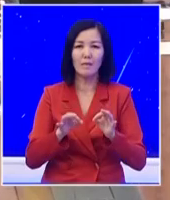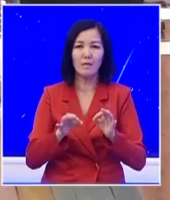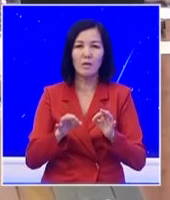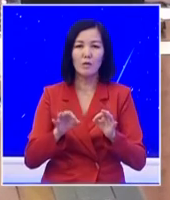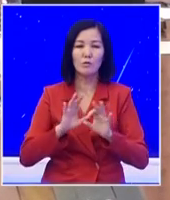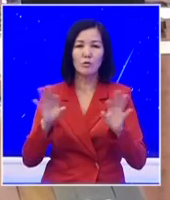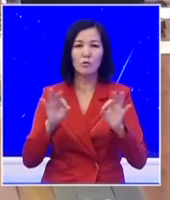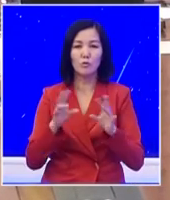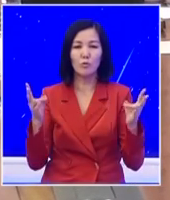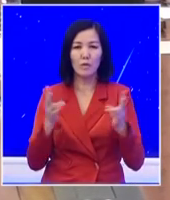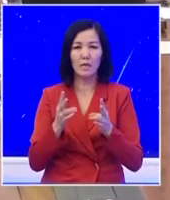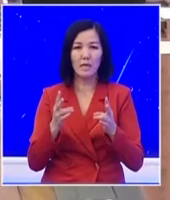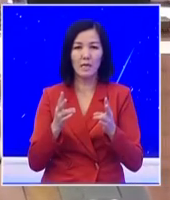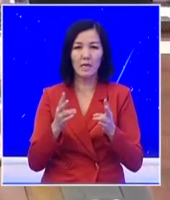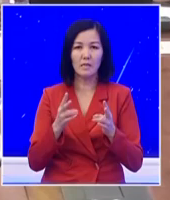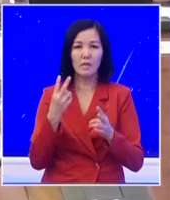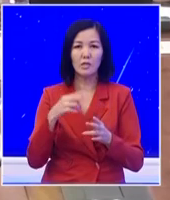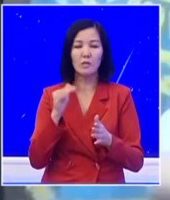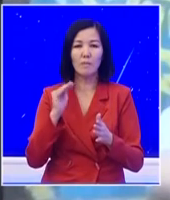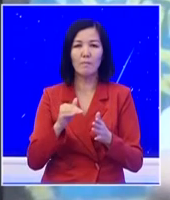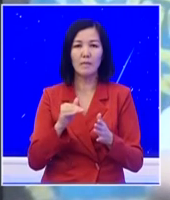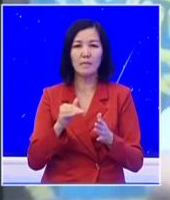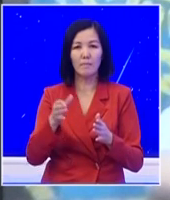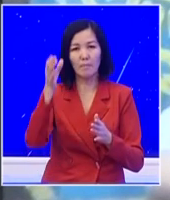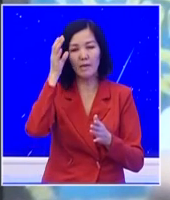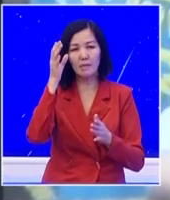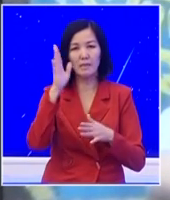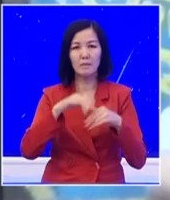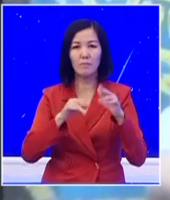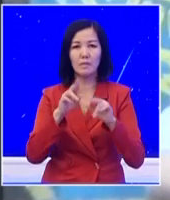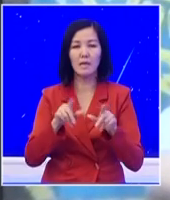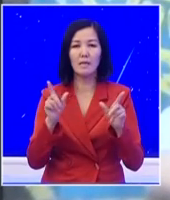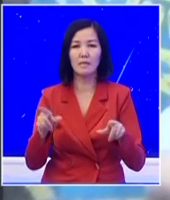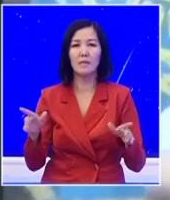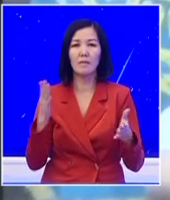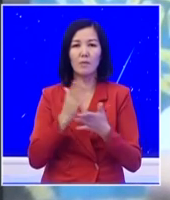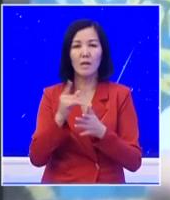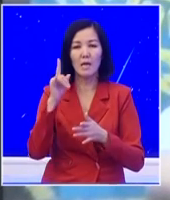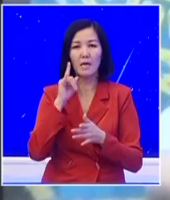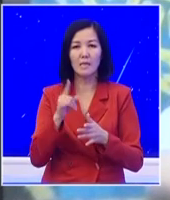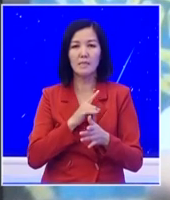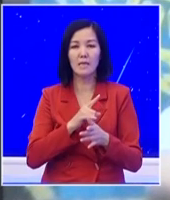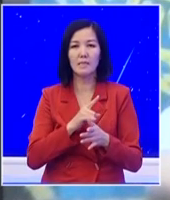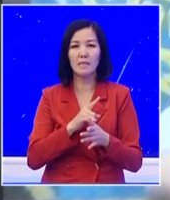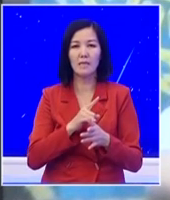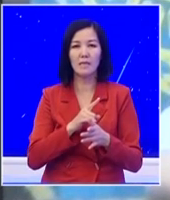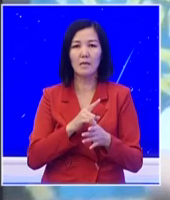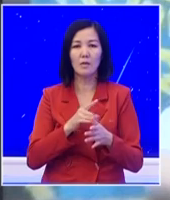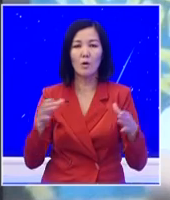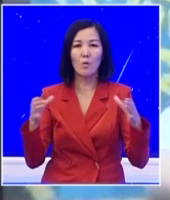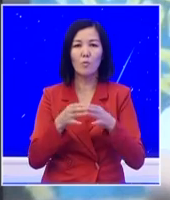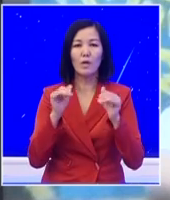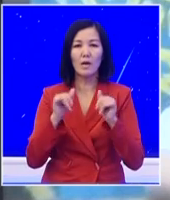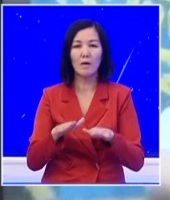түсінікті кәсіби тұрғыда түсіндіру керек. Ол үшін 20 мыңнан аса білікті маман бар. Қазақстан заңгерлер одағы қабылдаған.